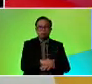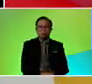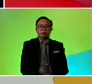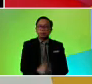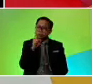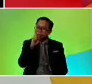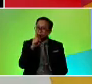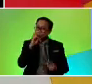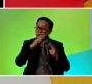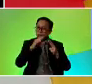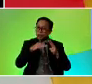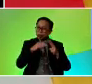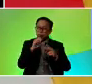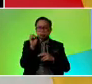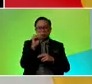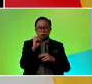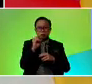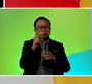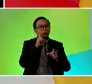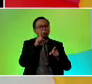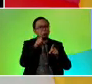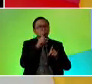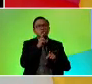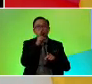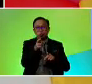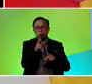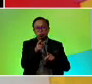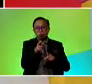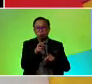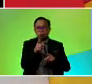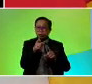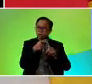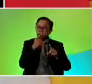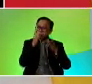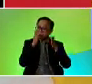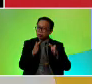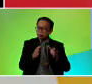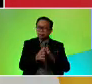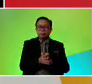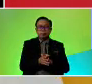tapi perkawinan yang berlangsung tanpa persetujuan atau kehendak seseorang itu perkawinan